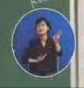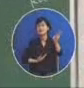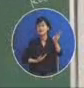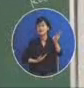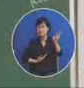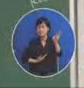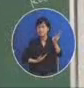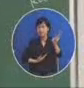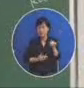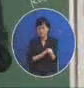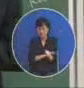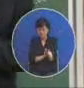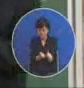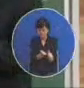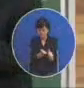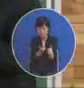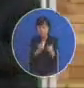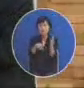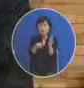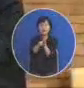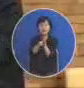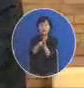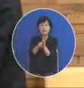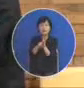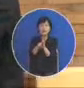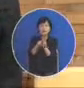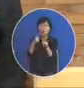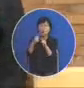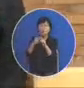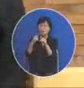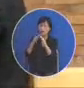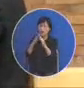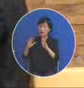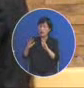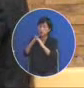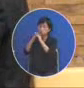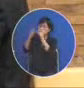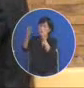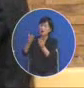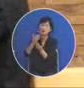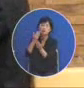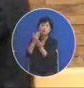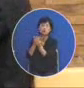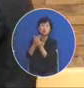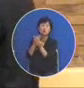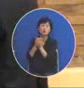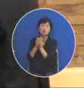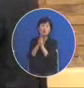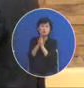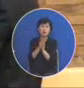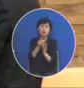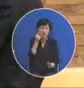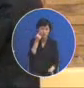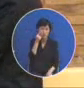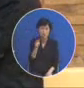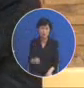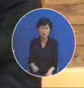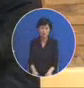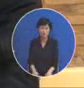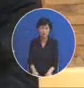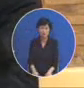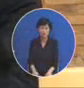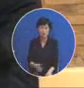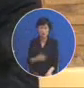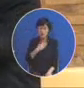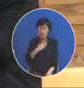필요합니다. God, we need a temple. We need a church that can establish at least one disciple to save the